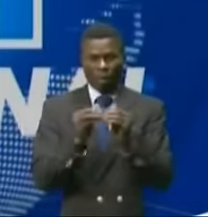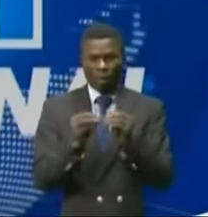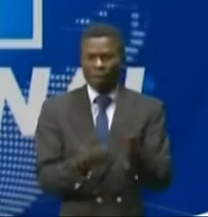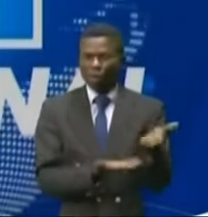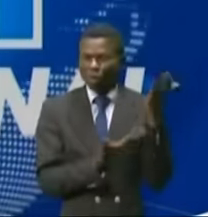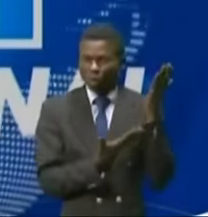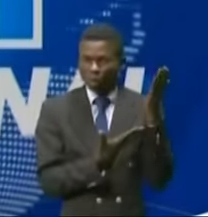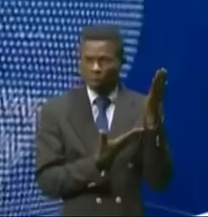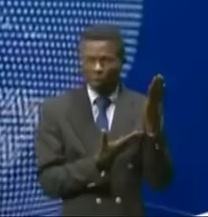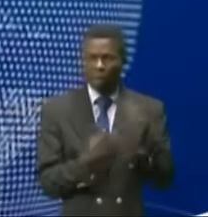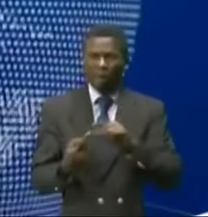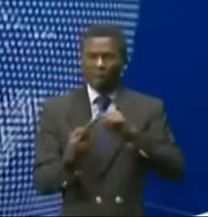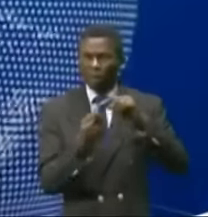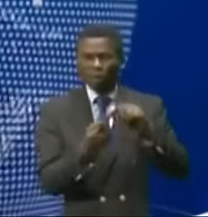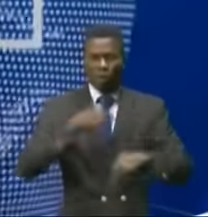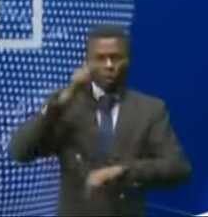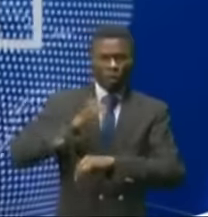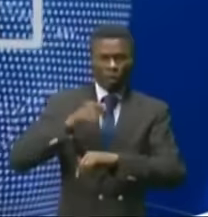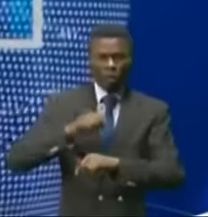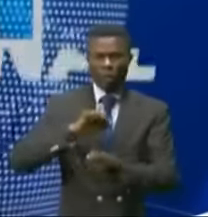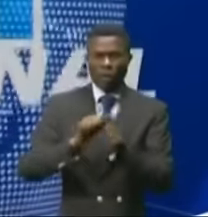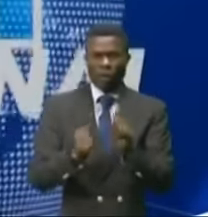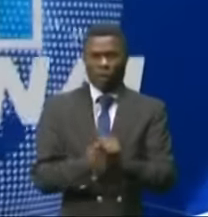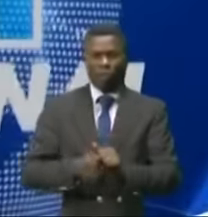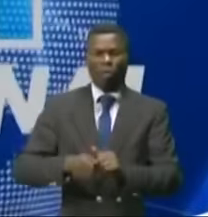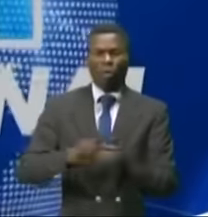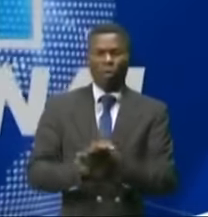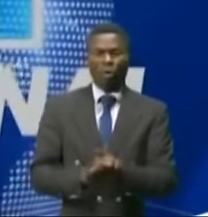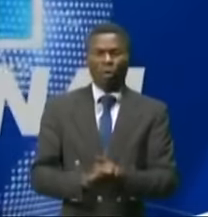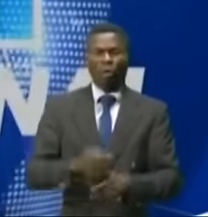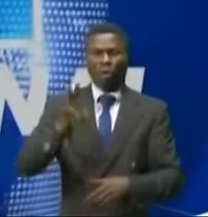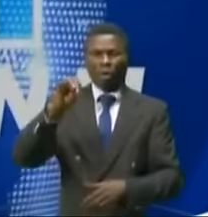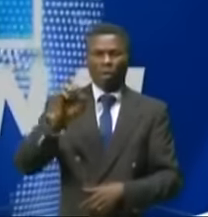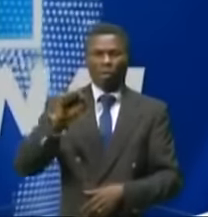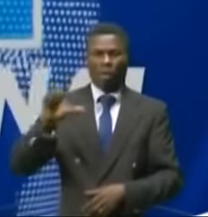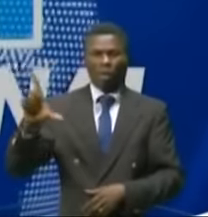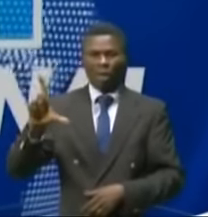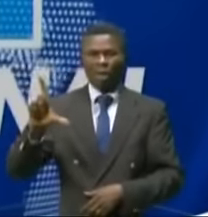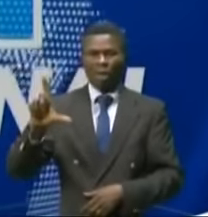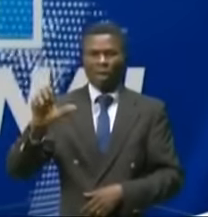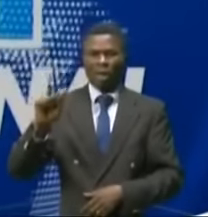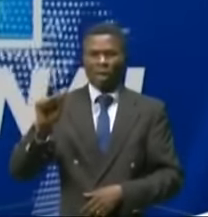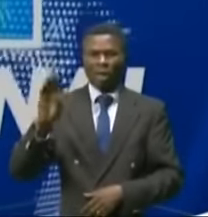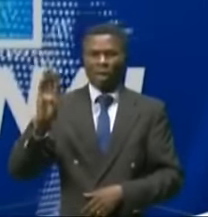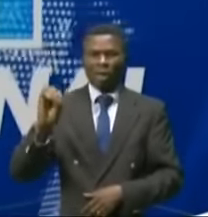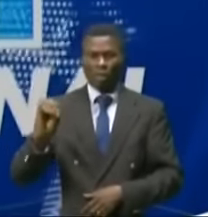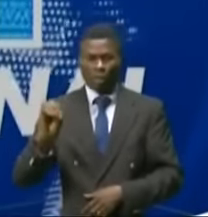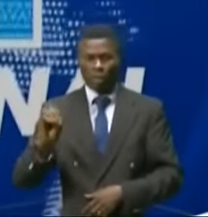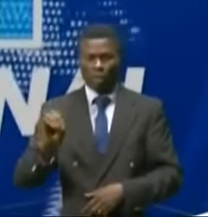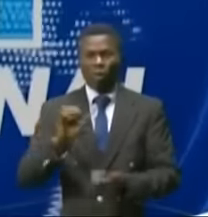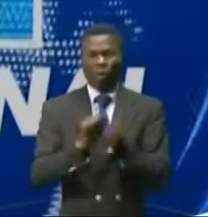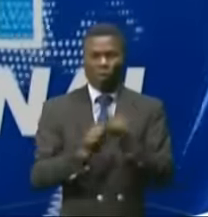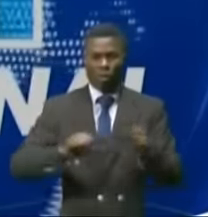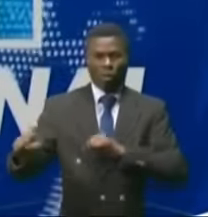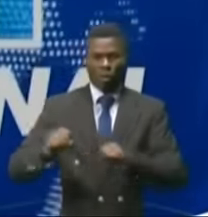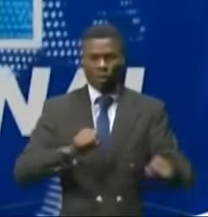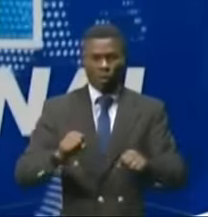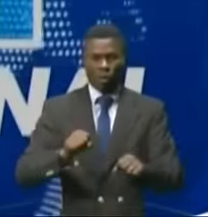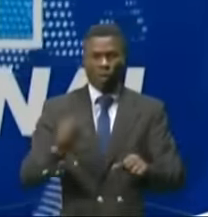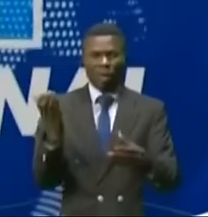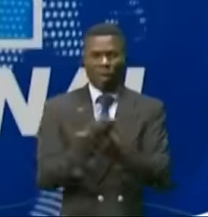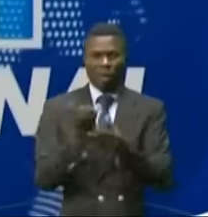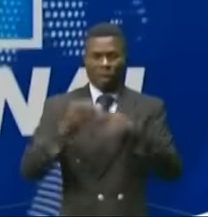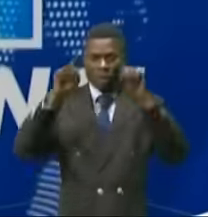technique spécialisée justice et affaires juridiques tenue à Malabo en Guinée équatoriale. Il y était question d'examiner les traités